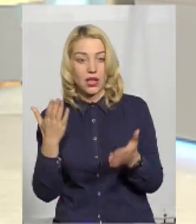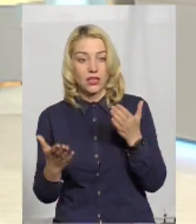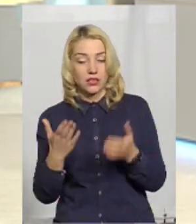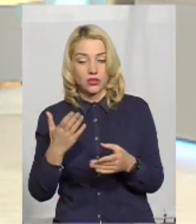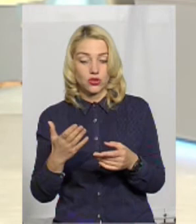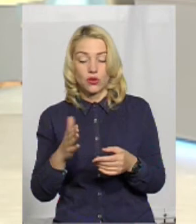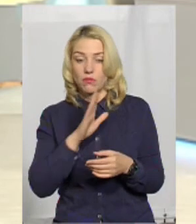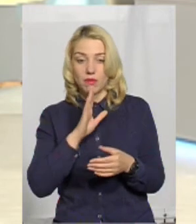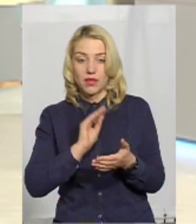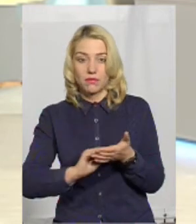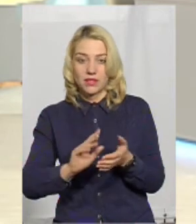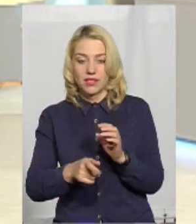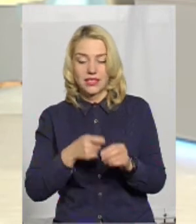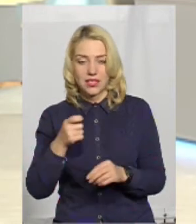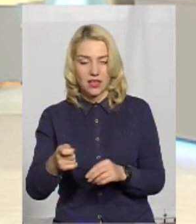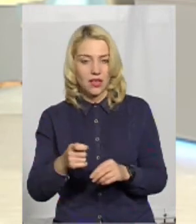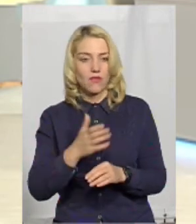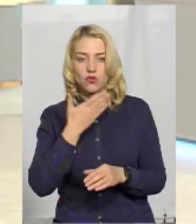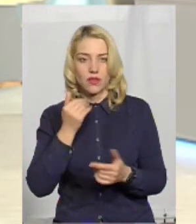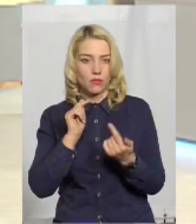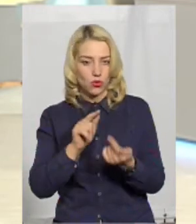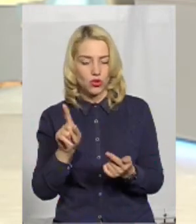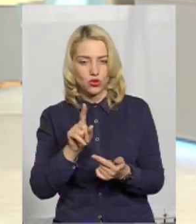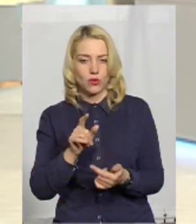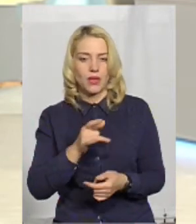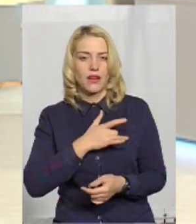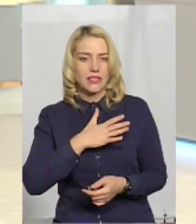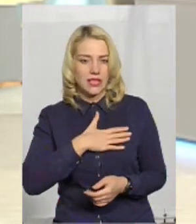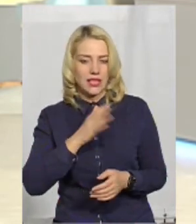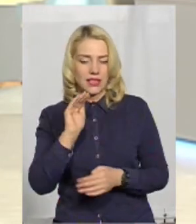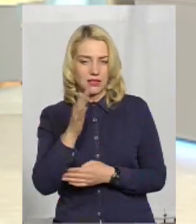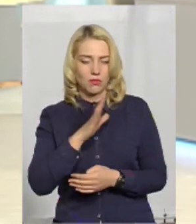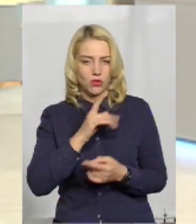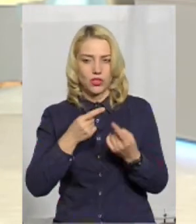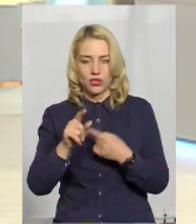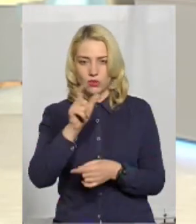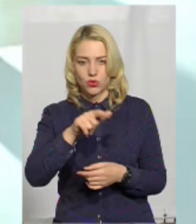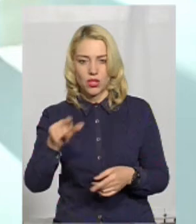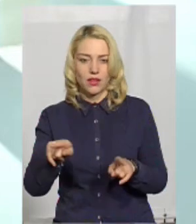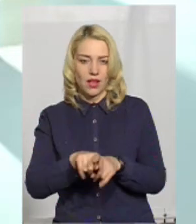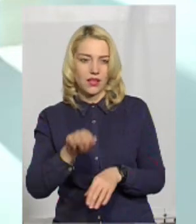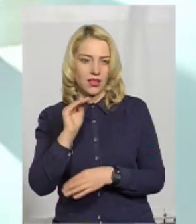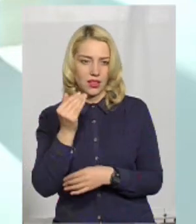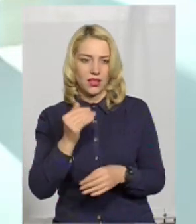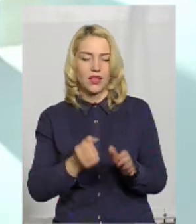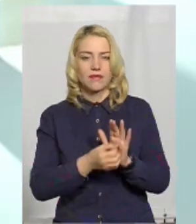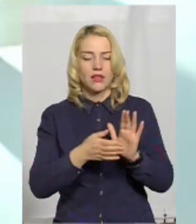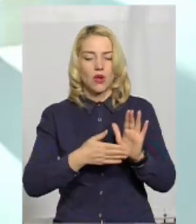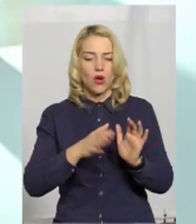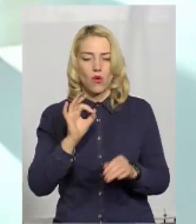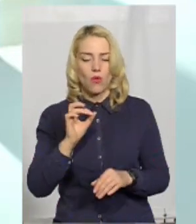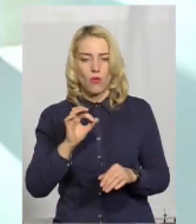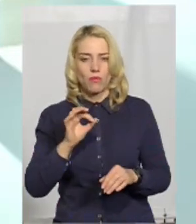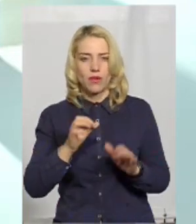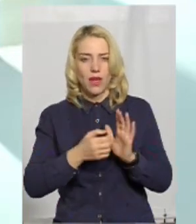заяву, що вона не заперечує щодо усиновлення іншими особами, така дитина ставиться на облік у тому районі службою